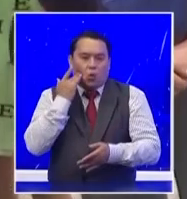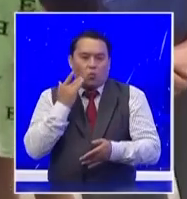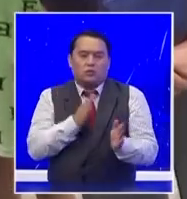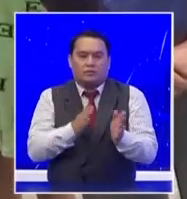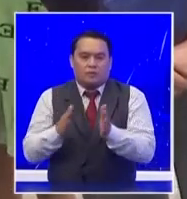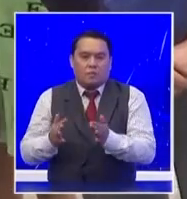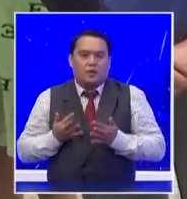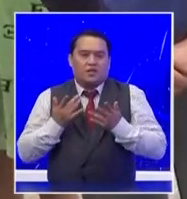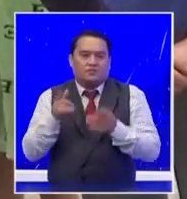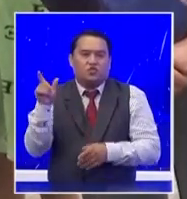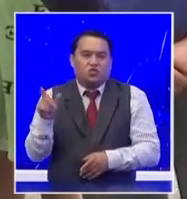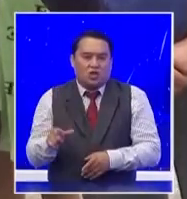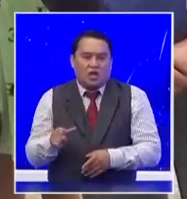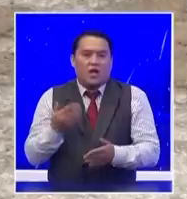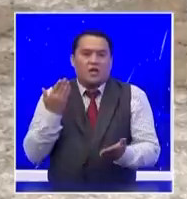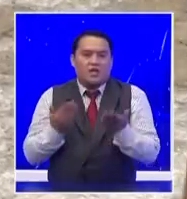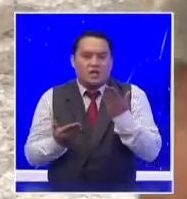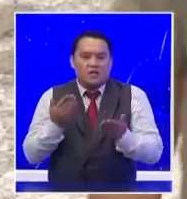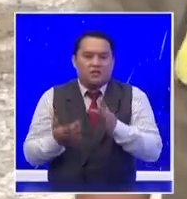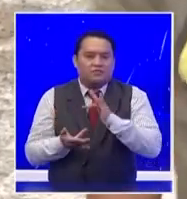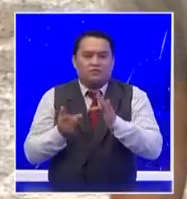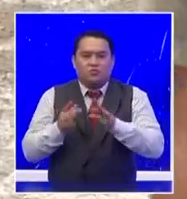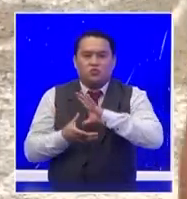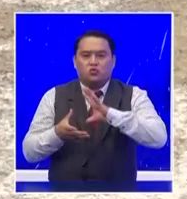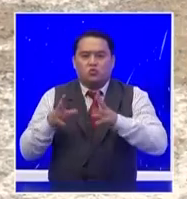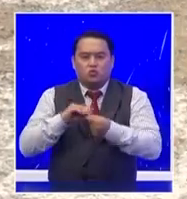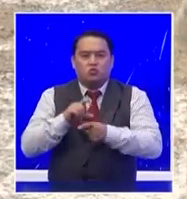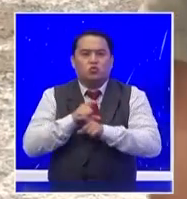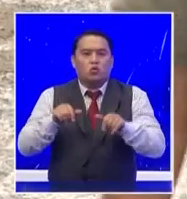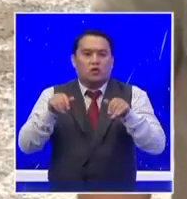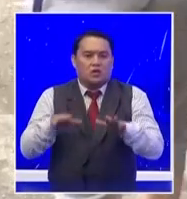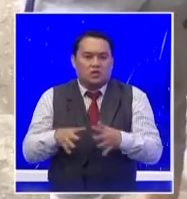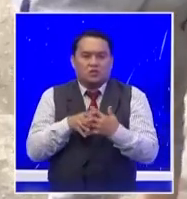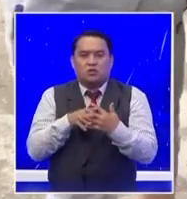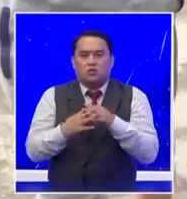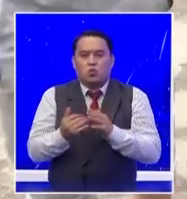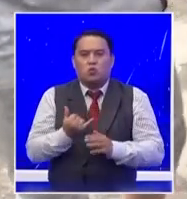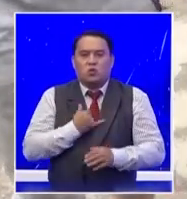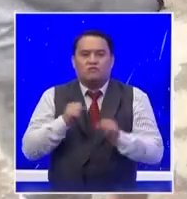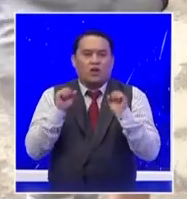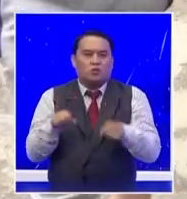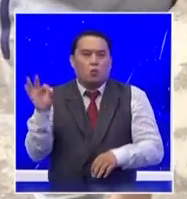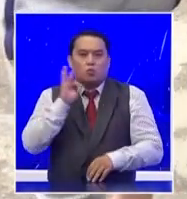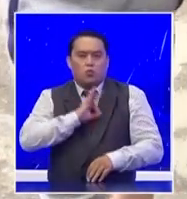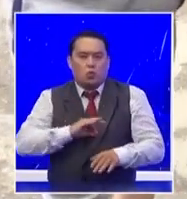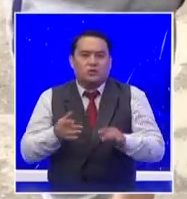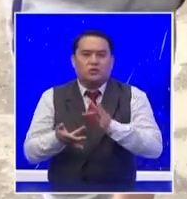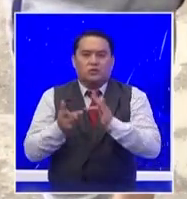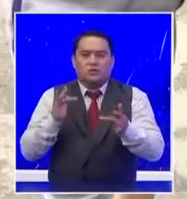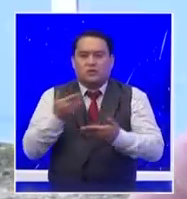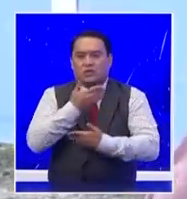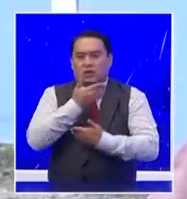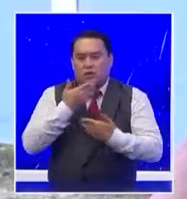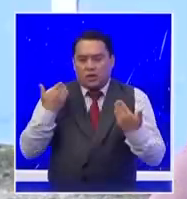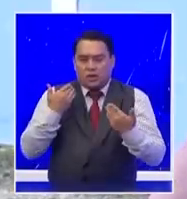базовых потребностей человека. И если практически во всех населенных пунктах этот вопрос решен, то в селе Боктерле возможности пользоваться скоростным подключением практически